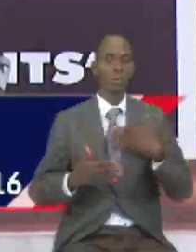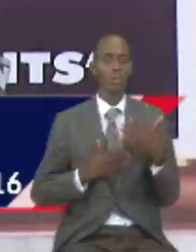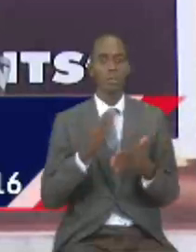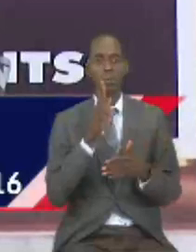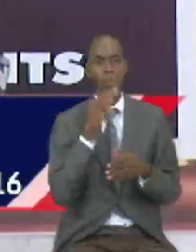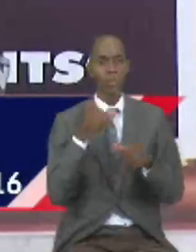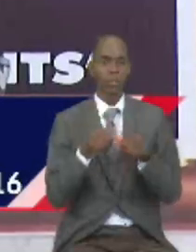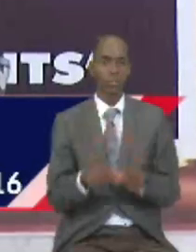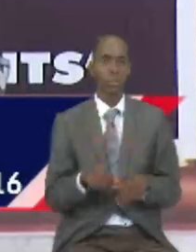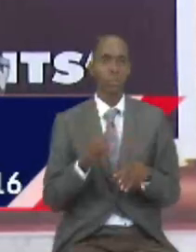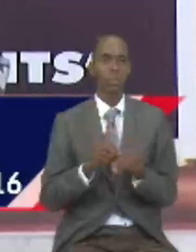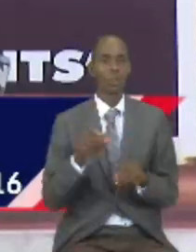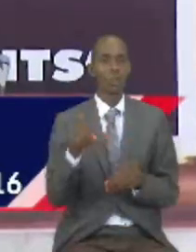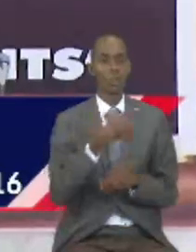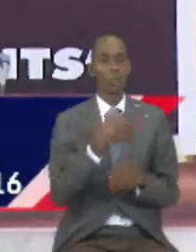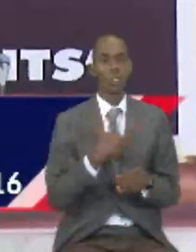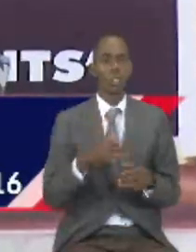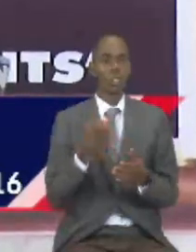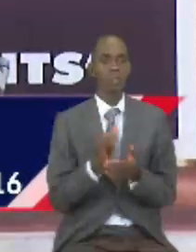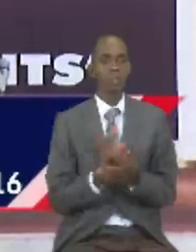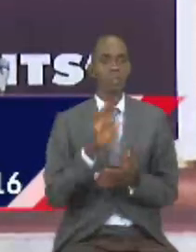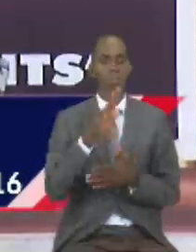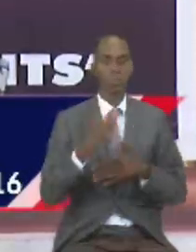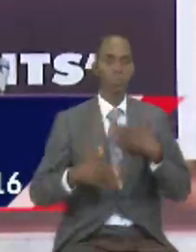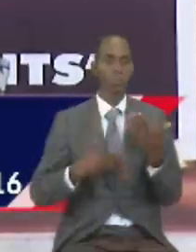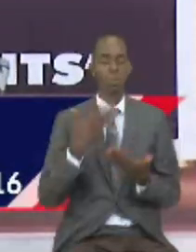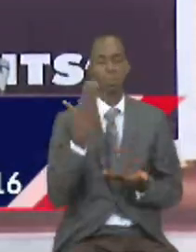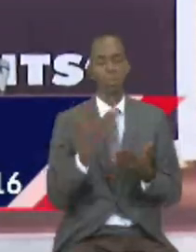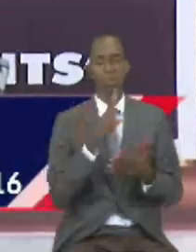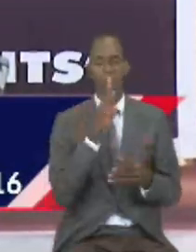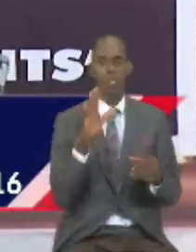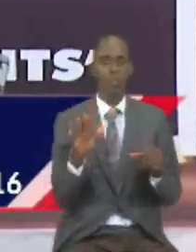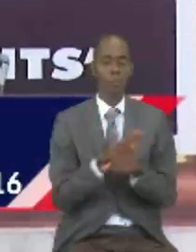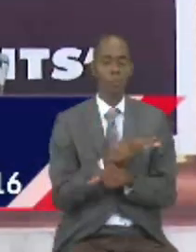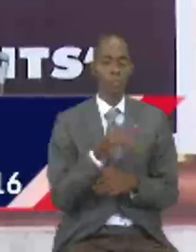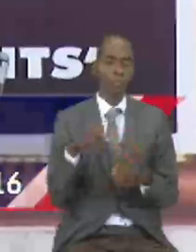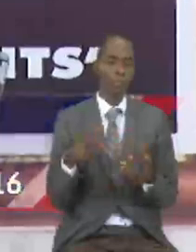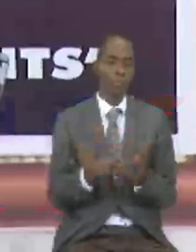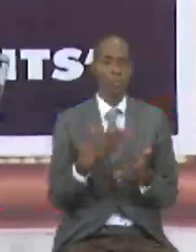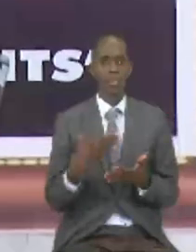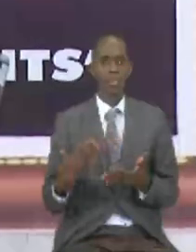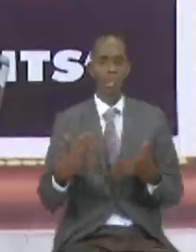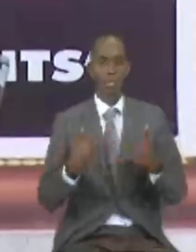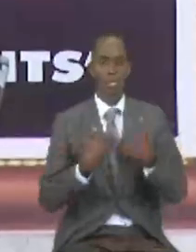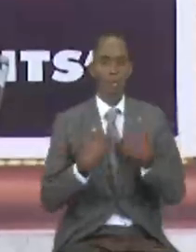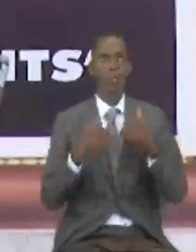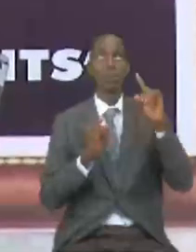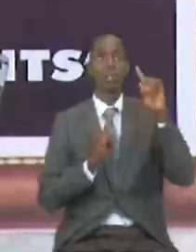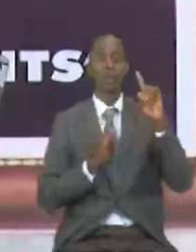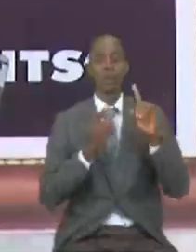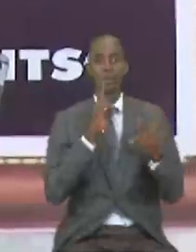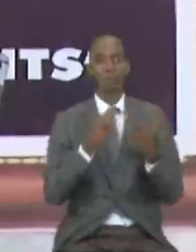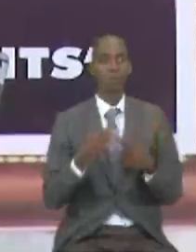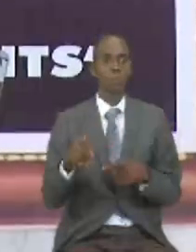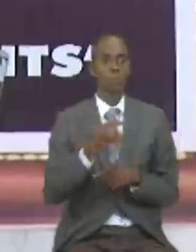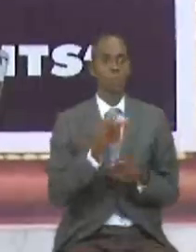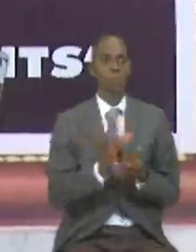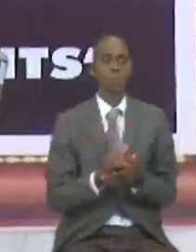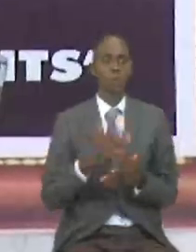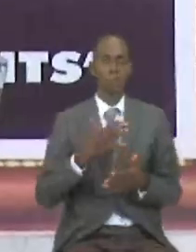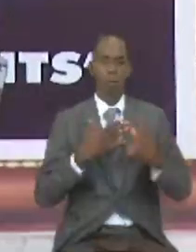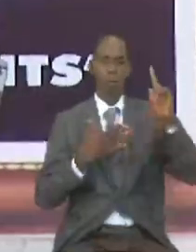soit en vous, et que votre joie soit parfaite. Je vous ai dit ces choses, afin que ma joie soit